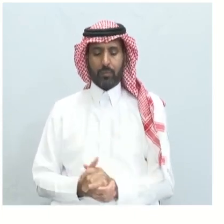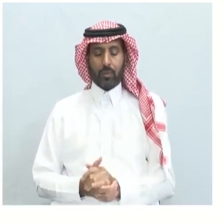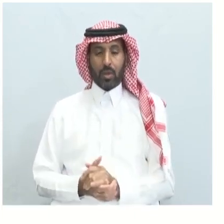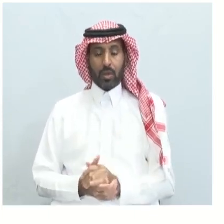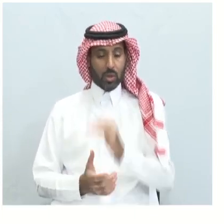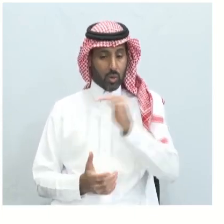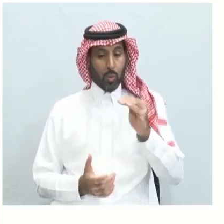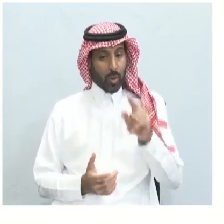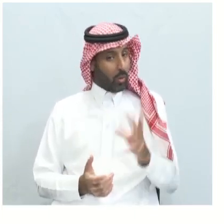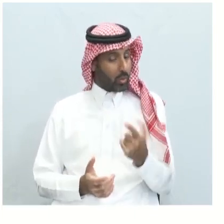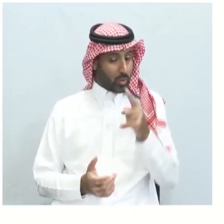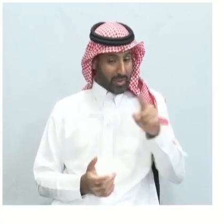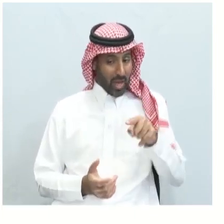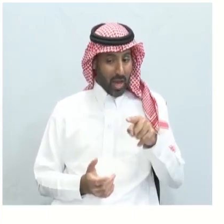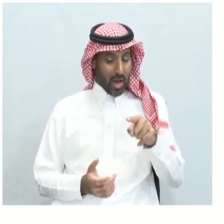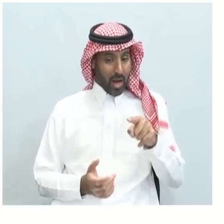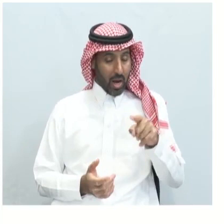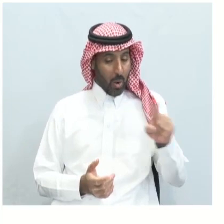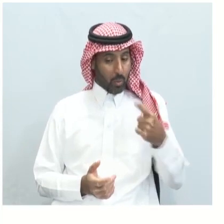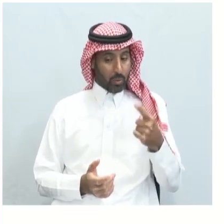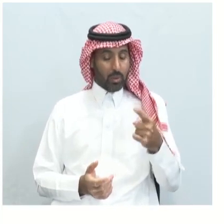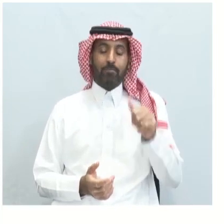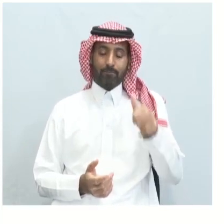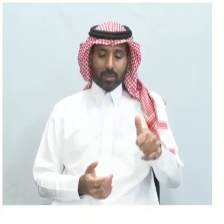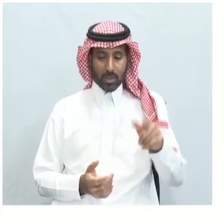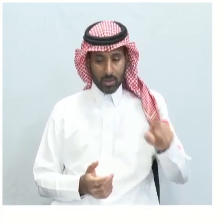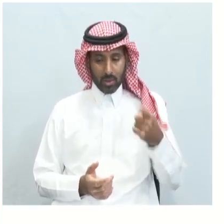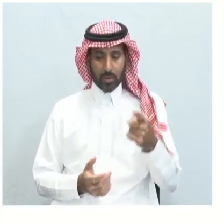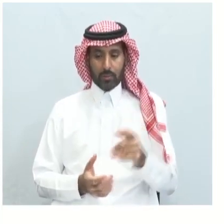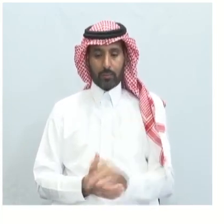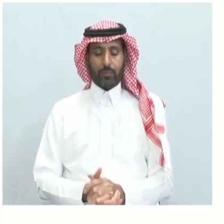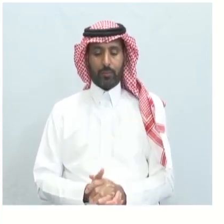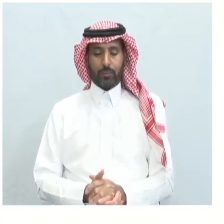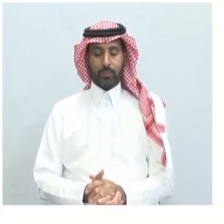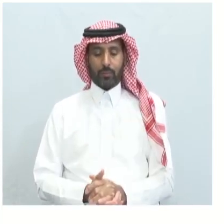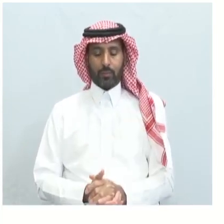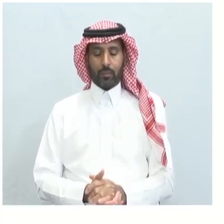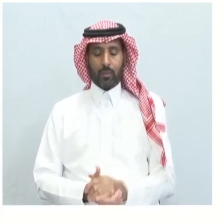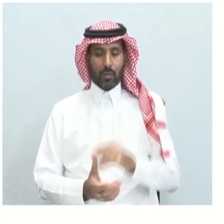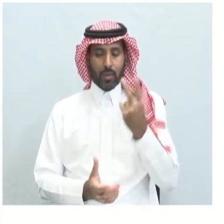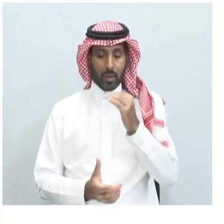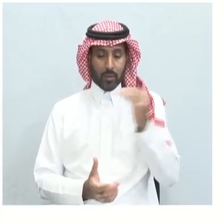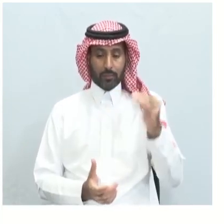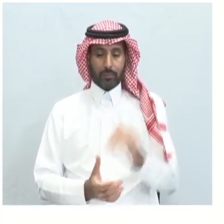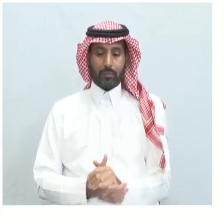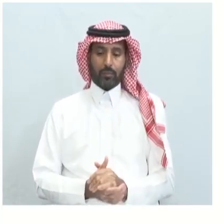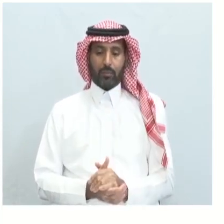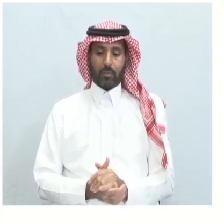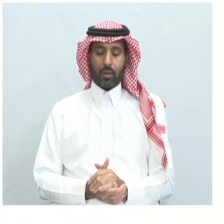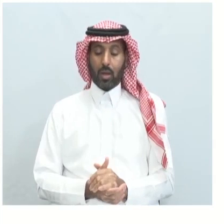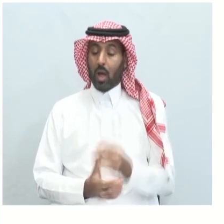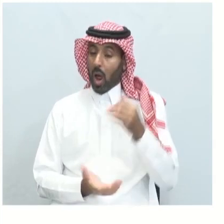العباره كما تعلمنا في درس اليوم هي عباره صحيحه عباره الثانيه